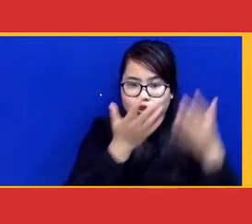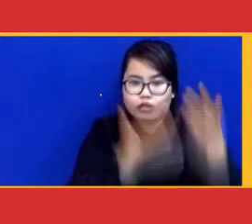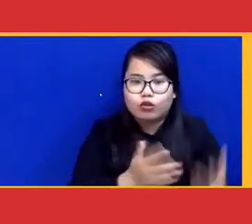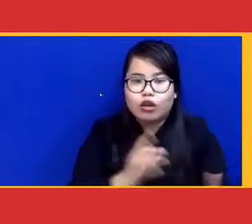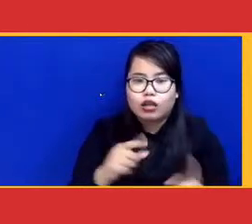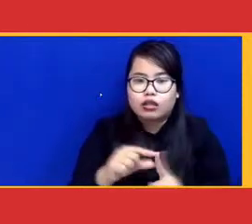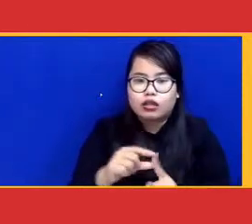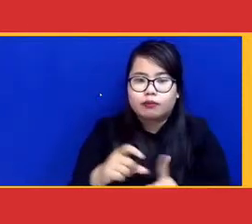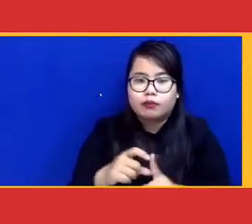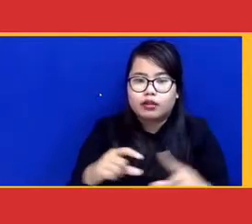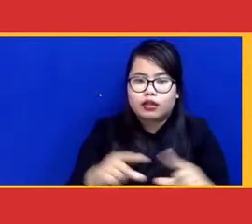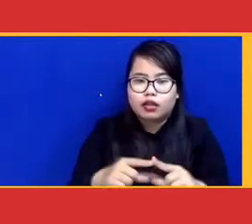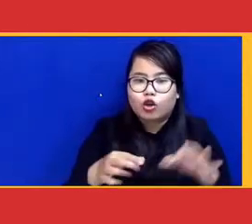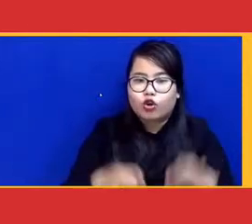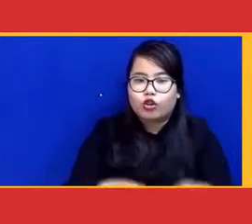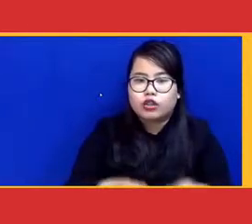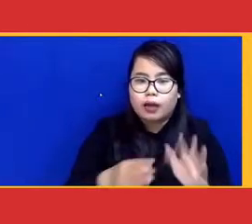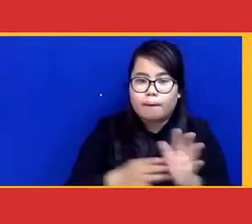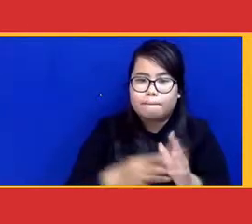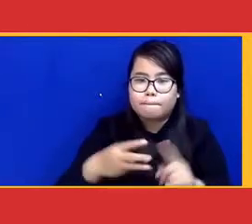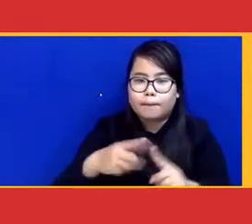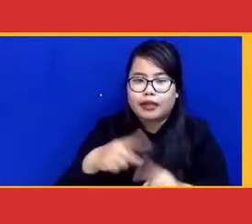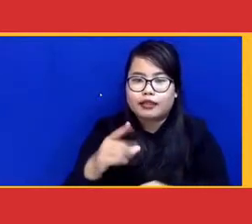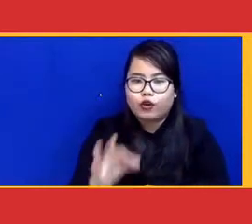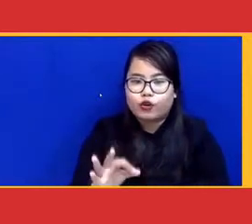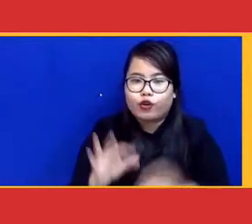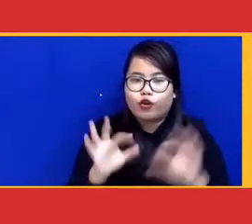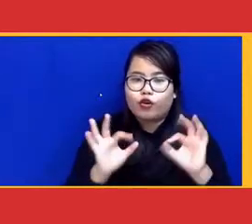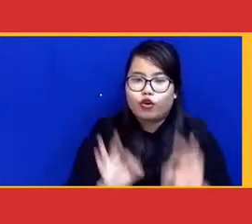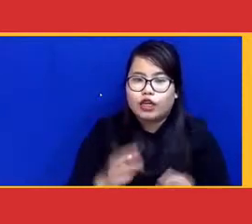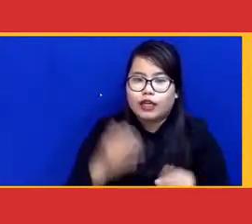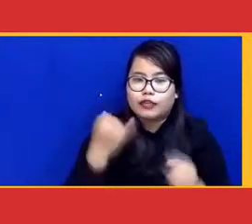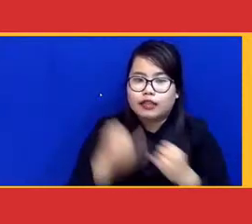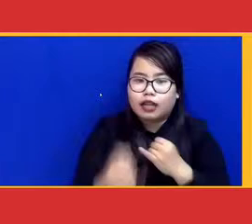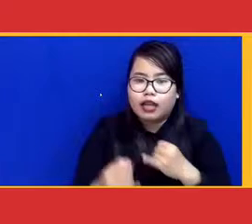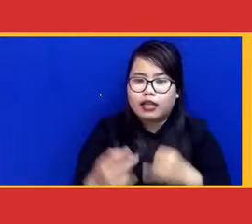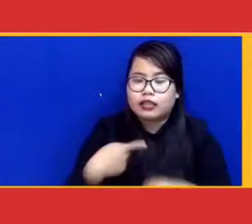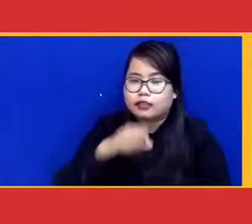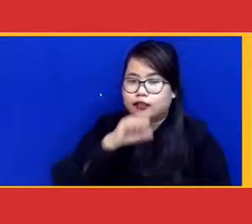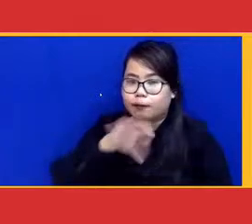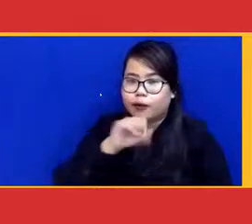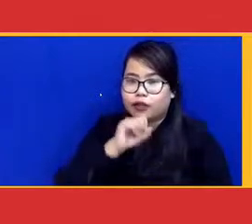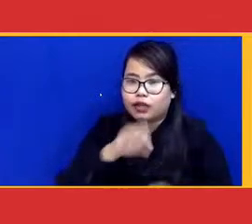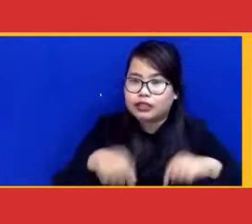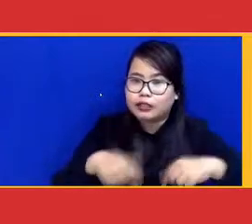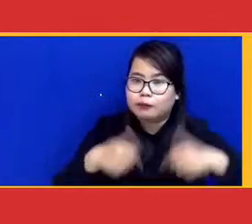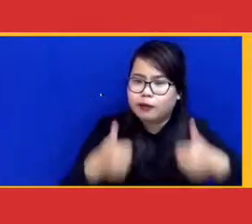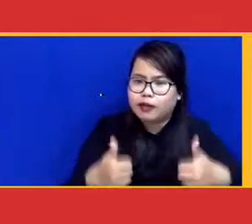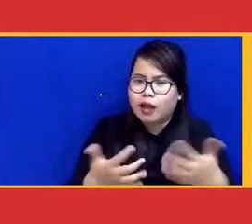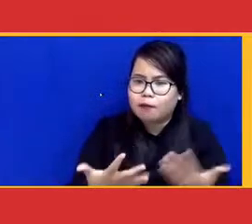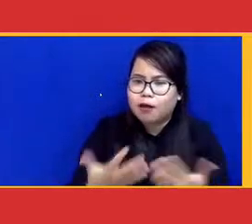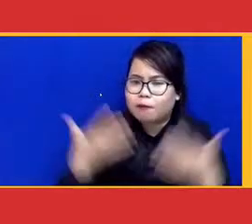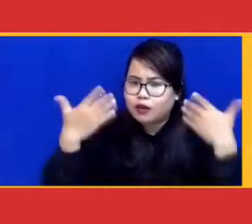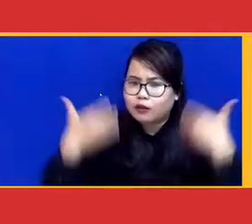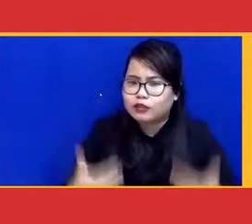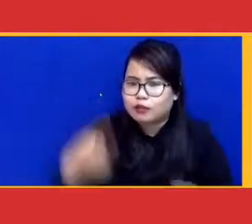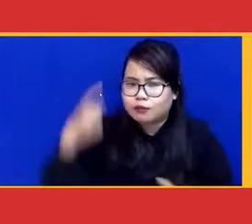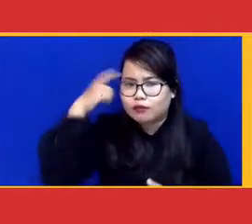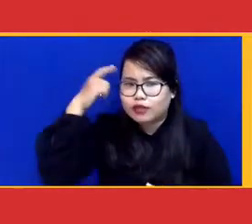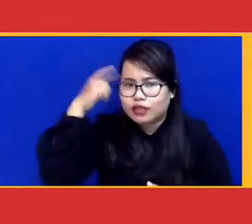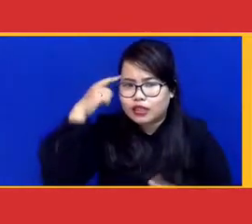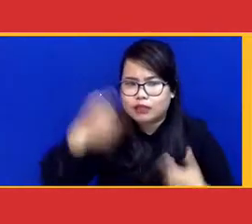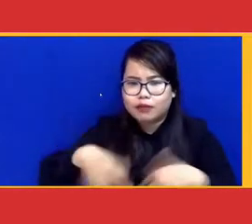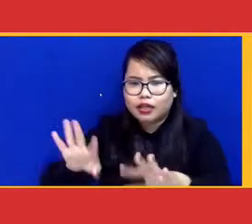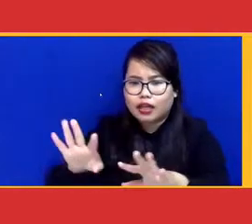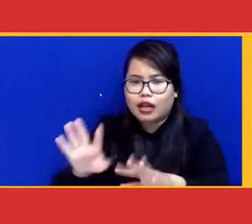perdagangan itu keluarga tentang tentang wilayah dan terakhir saya akan sampaikan ini baik sekali apakah manusia mengira yang